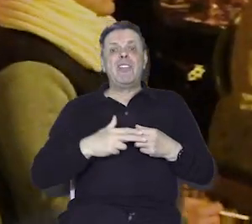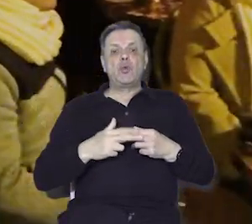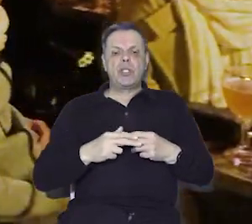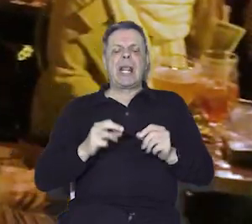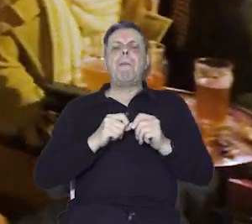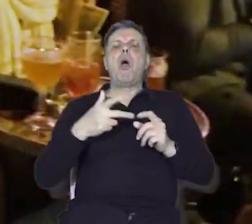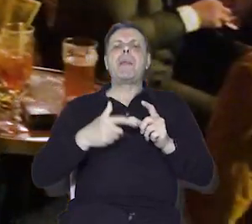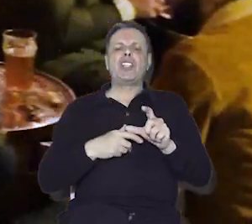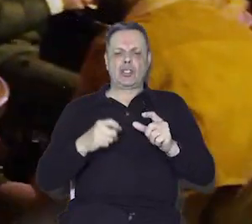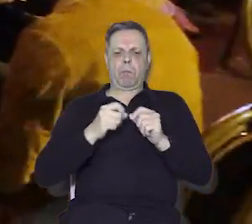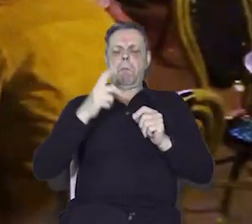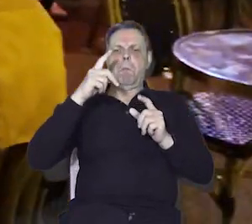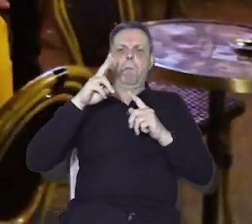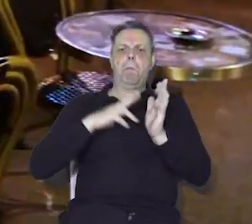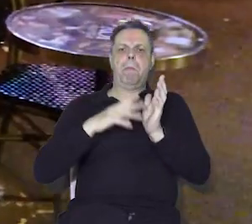četvrt Montmartre.